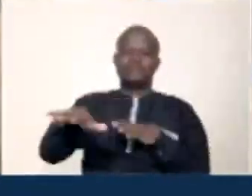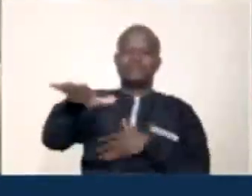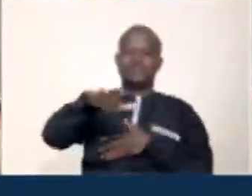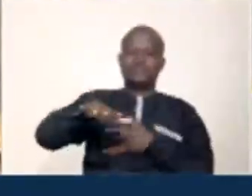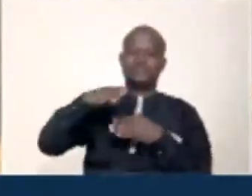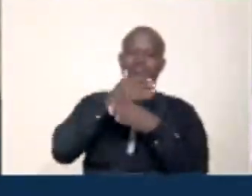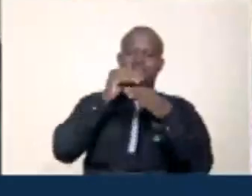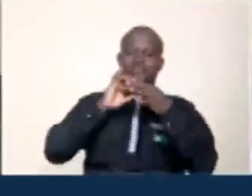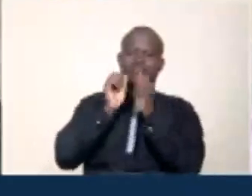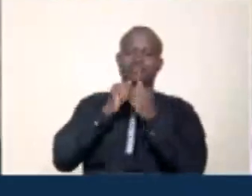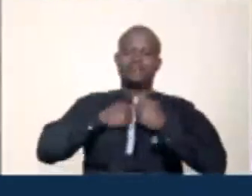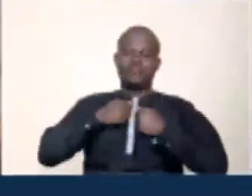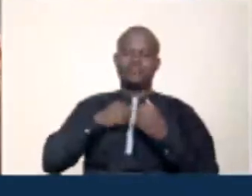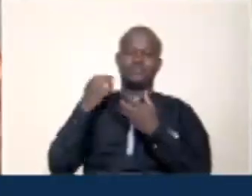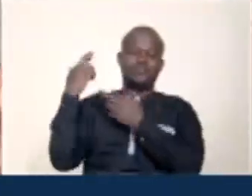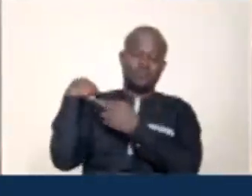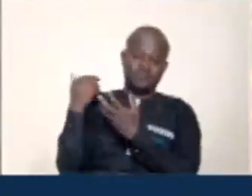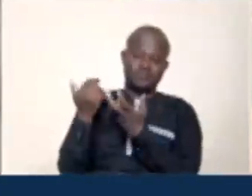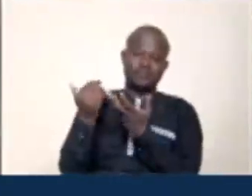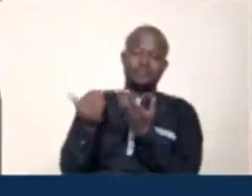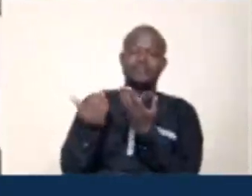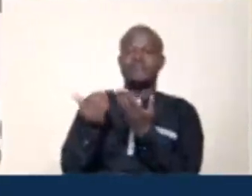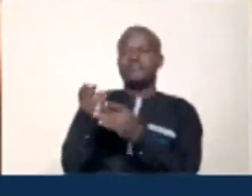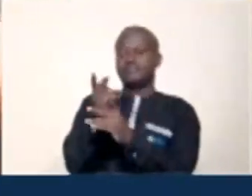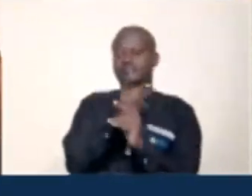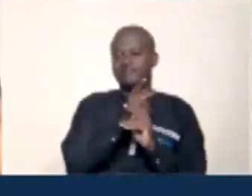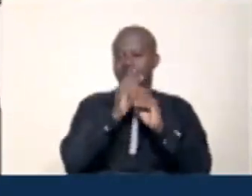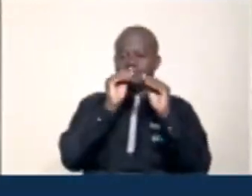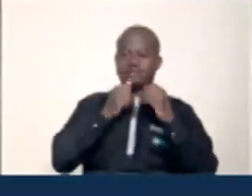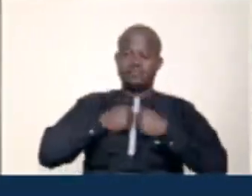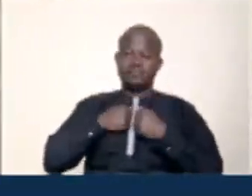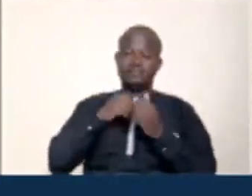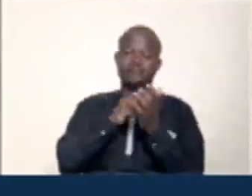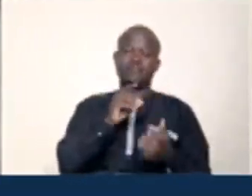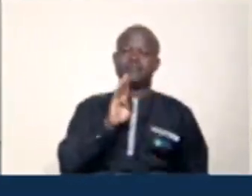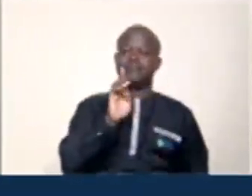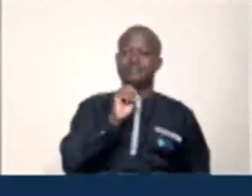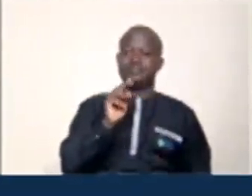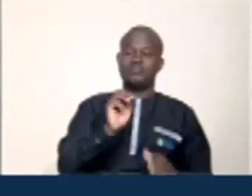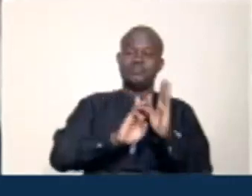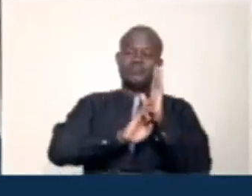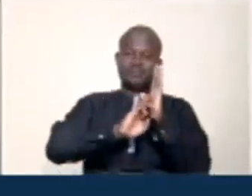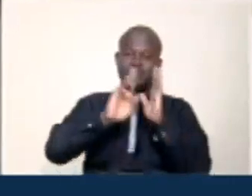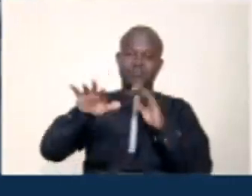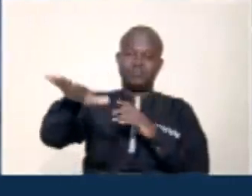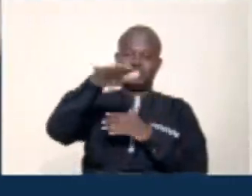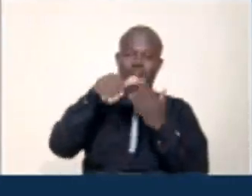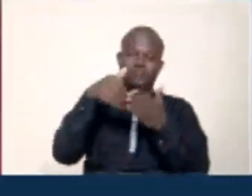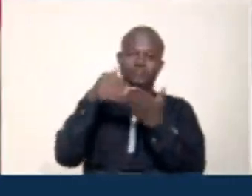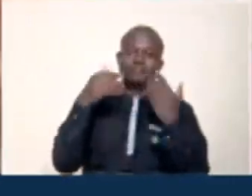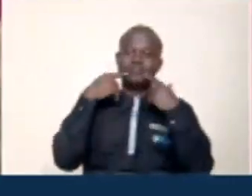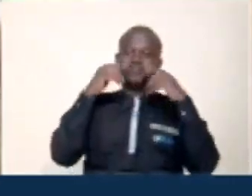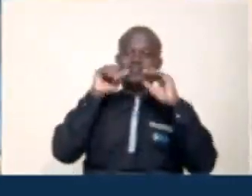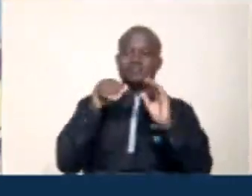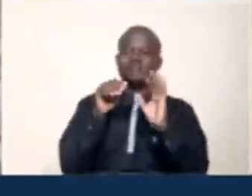z'Impinganzima. Minisitiri w'Ubumwe bw'Abanyarwanda n'Inshingano Mboneragihugu Dr. Bizimana Jean Damascene waruhagarariye Unity Club Intwara Rumuri yavuze